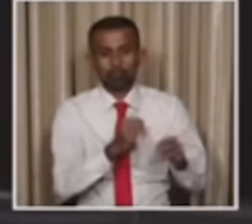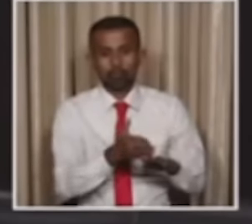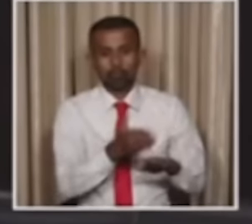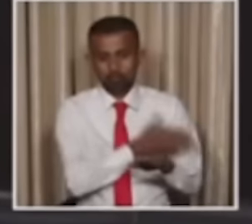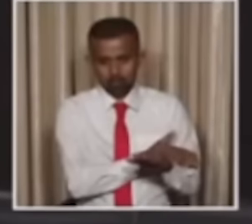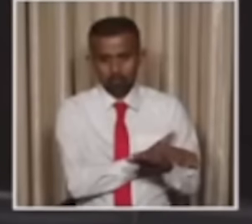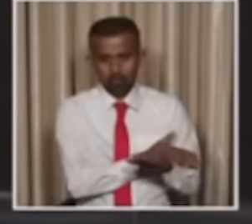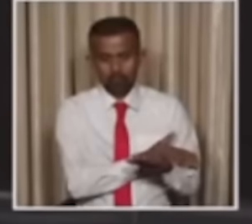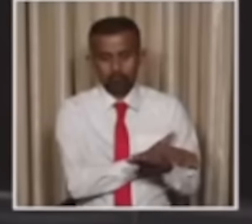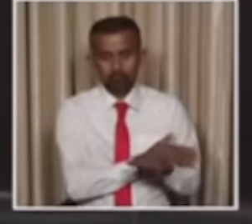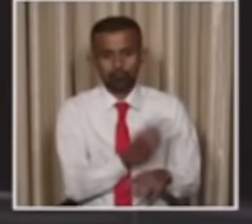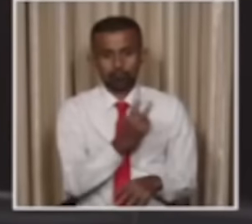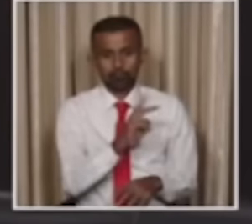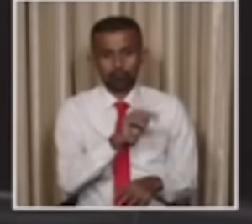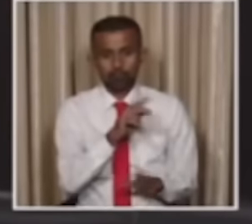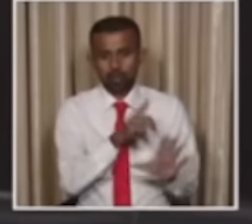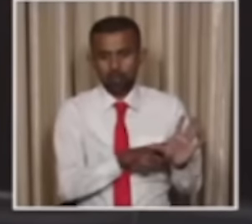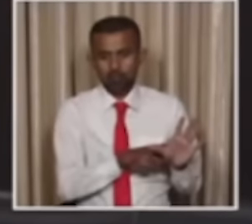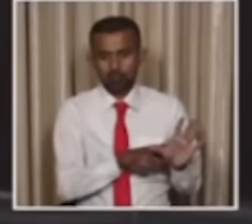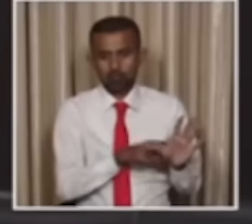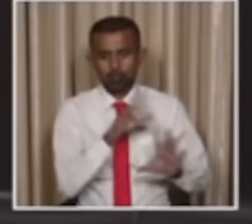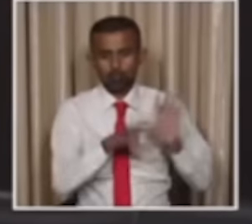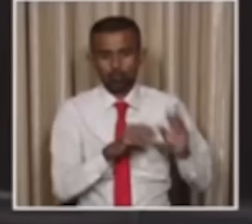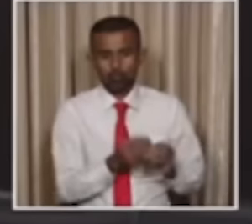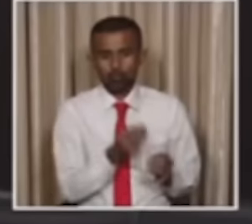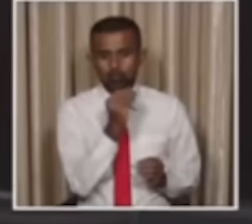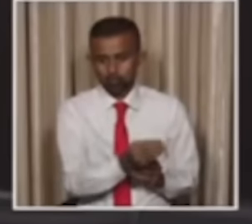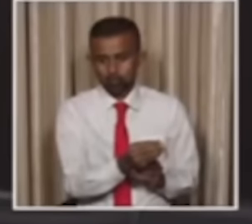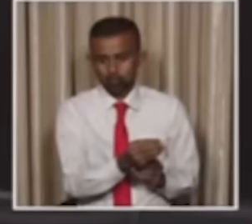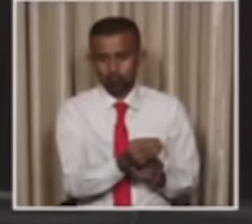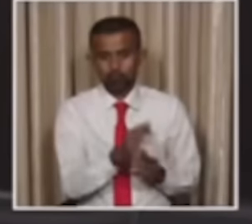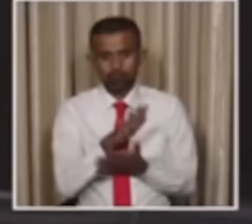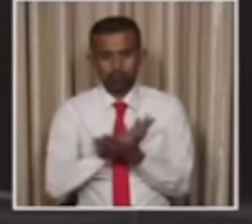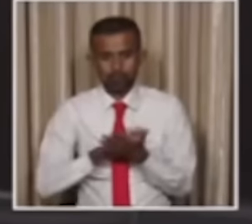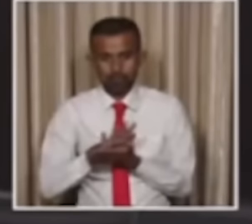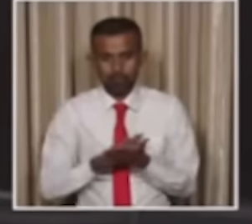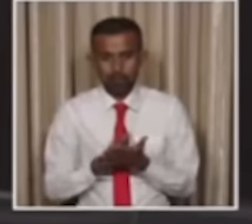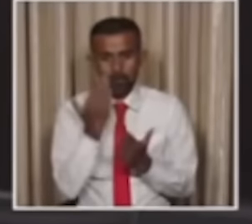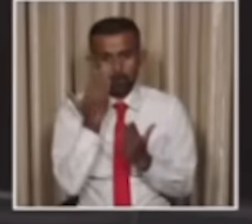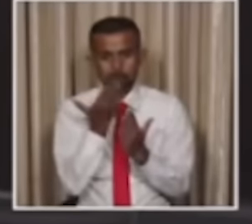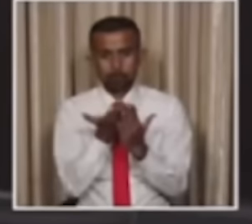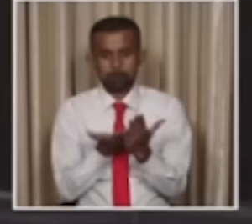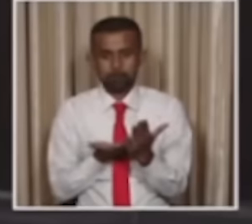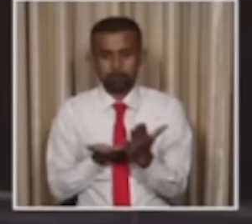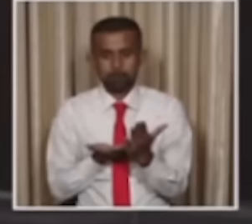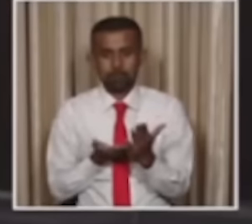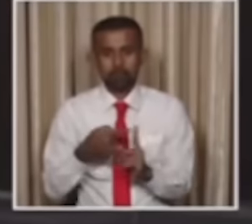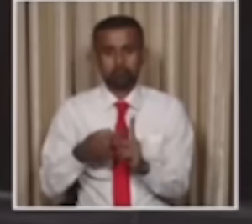කියන්නේ විස්සයි විස්සේ ඉඳං ෆිගර්ස් ටික දුන්න. ඒකේ පැහැදිලිවම පේනවා